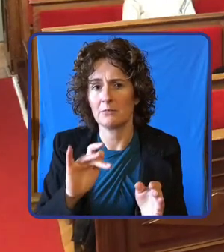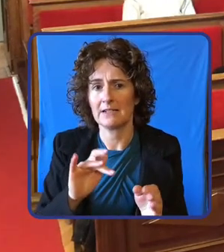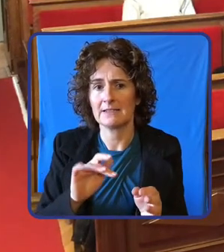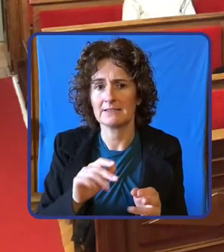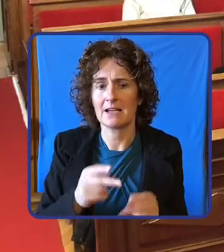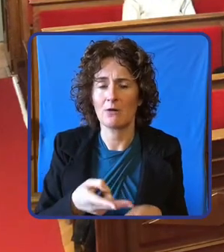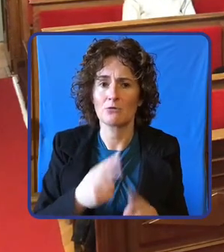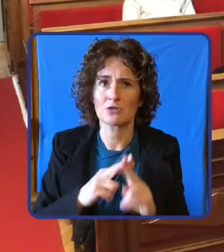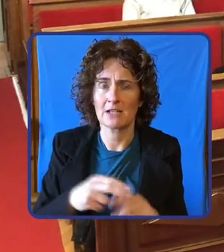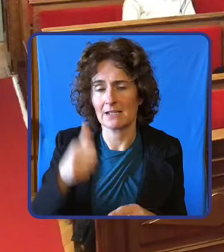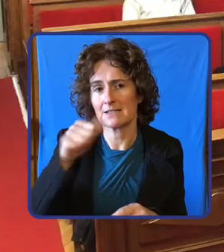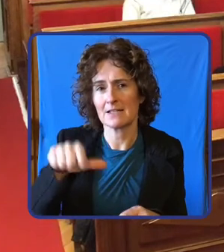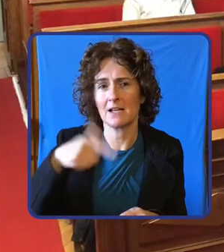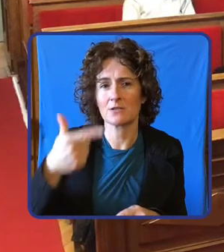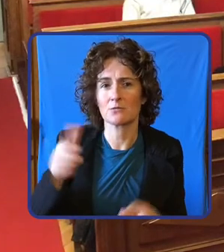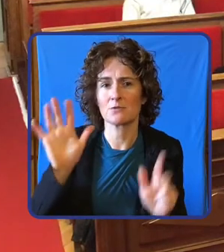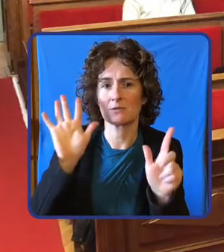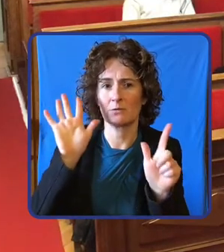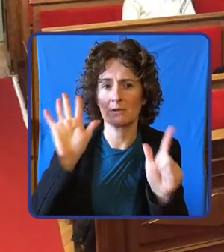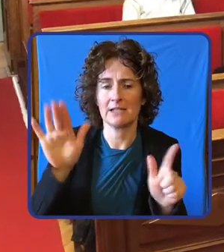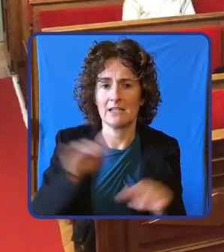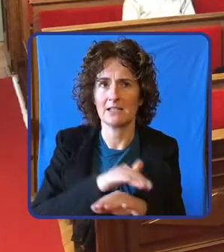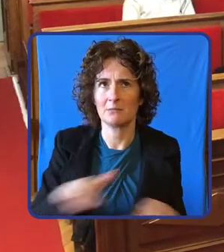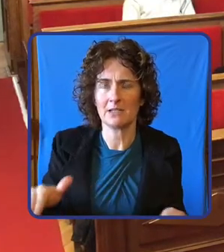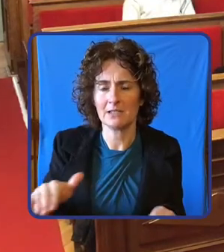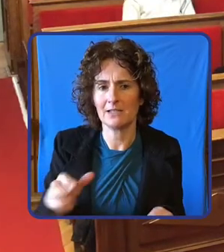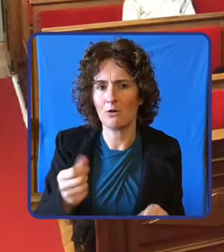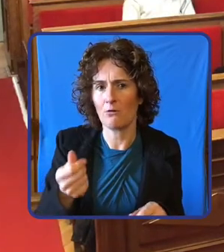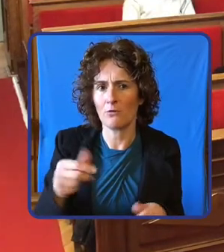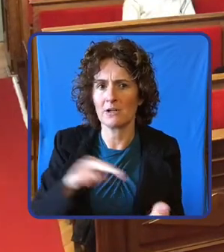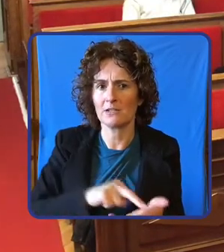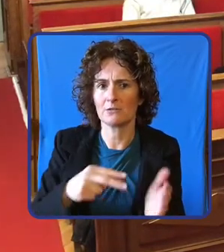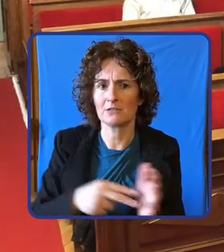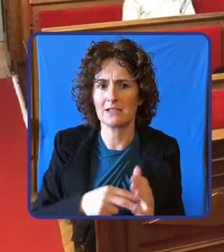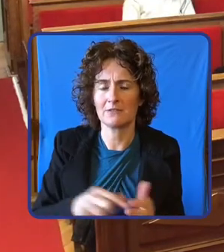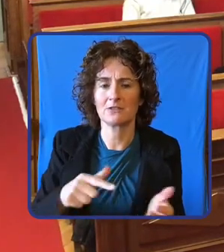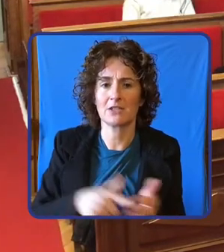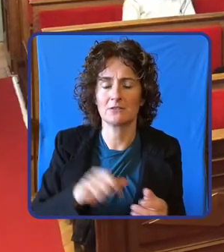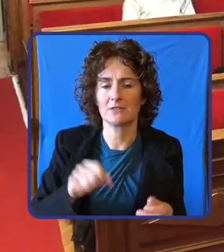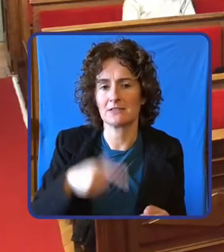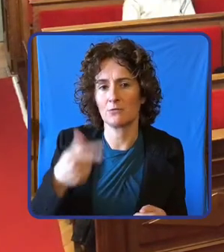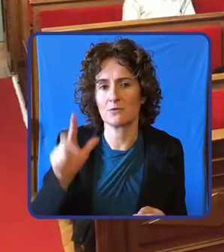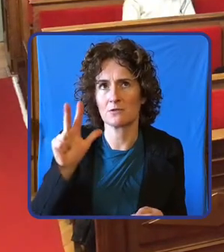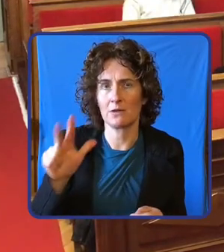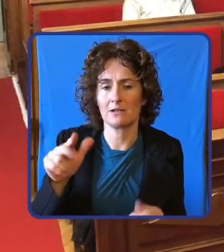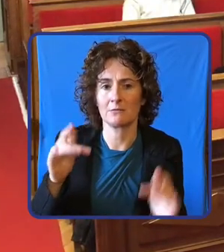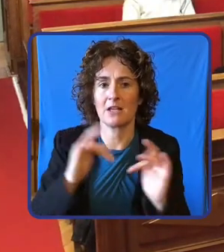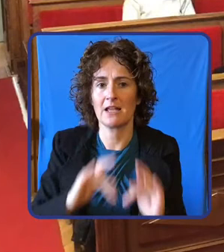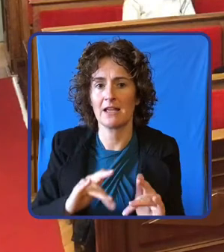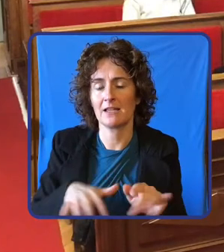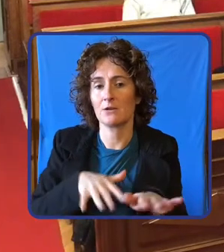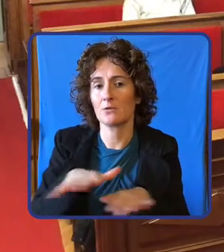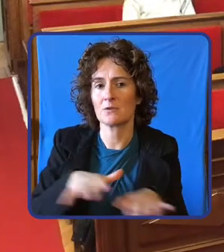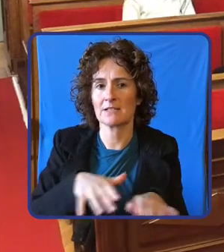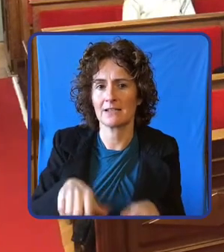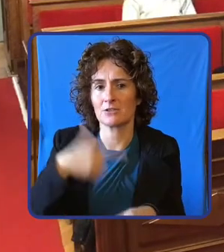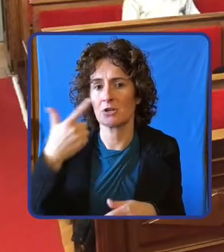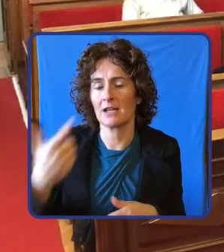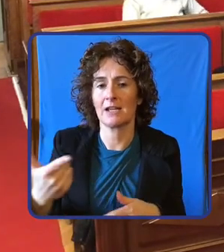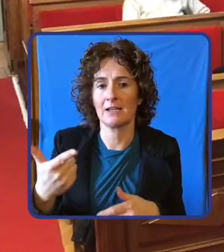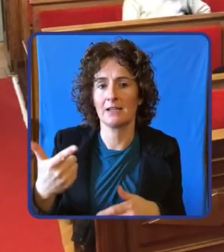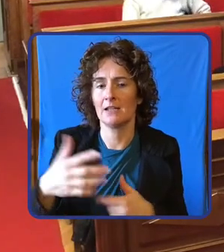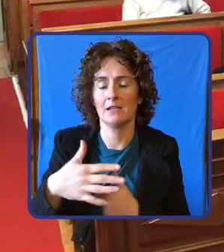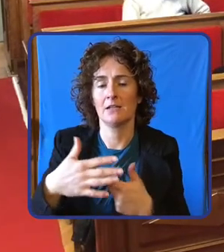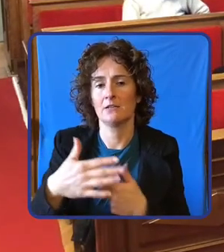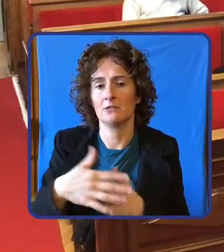segélyekre 127 millió forintot terveztünk be, a 2023 évi helyi tömegközlekedésre 70 millió